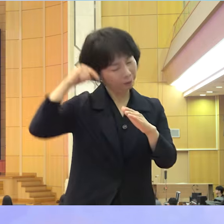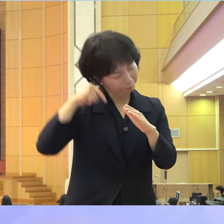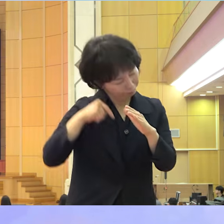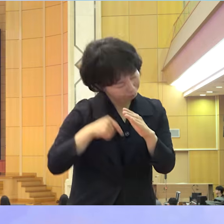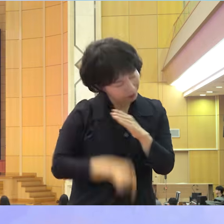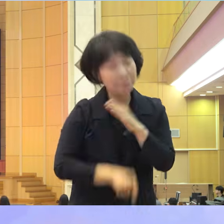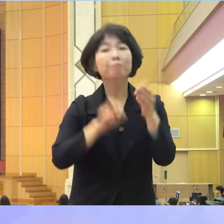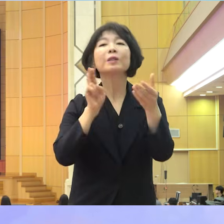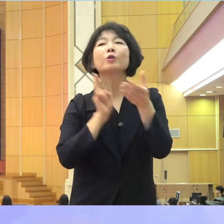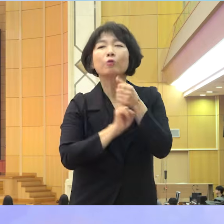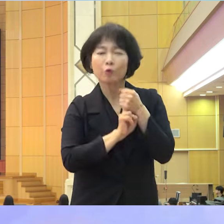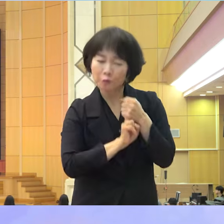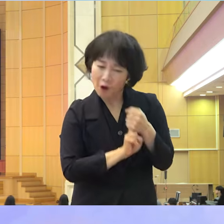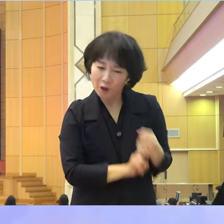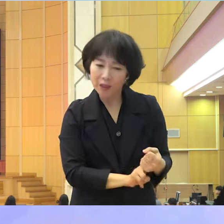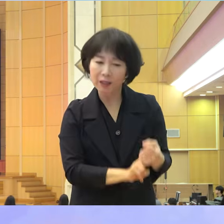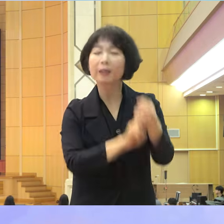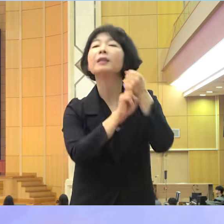가슴 깊이